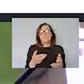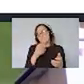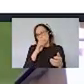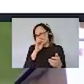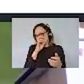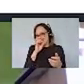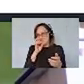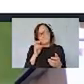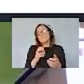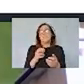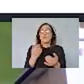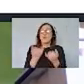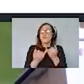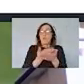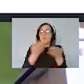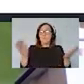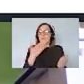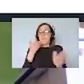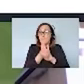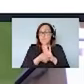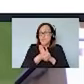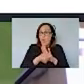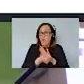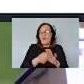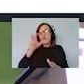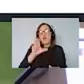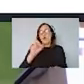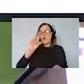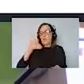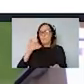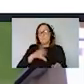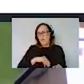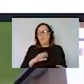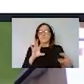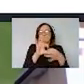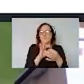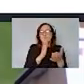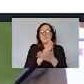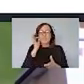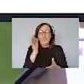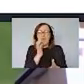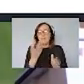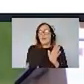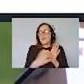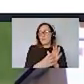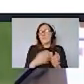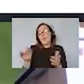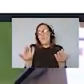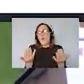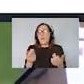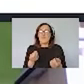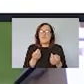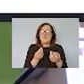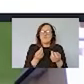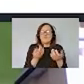to nie miał przeglądarki Chrome, automatycznie ściąga aplikację Skype i też się łączy z nami. Jest to, no, generuje to jakiś tam problem,